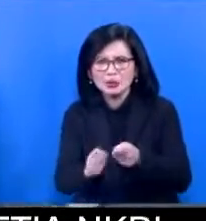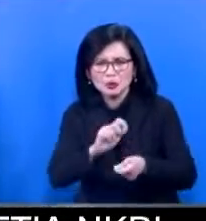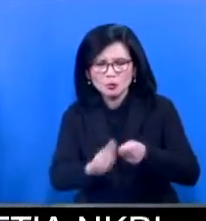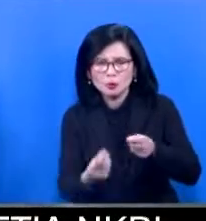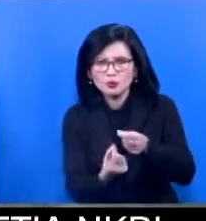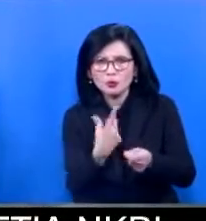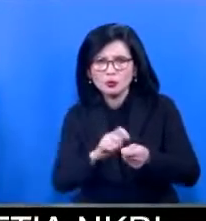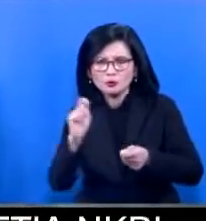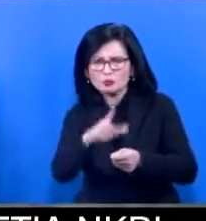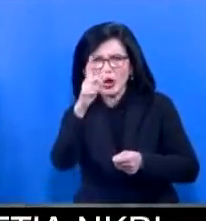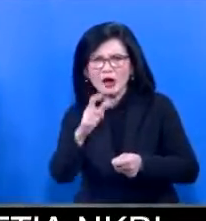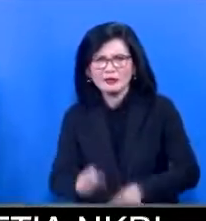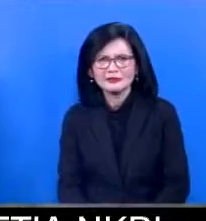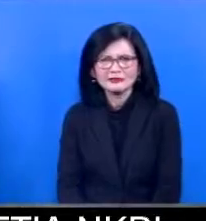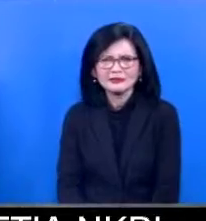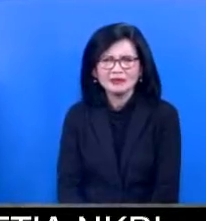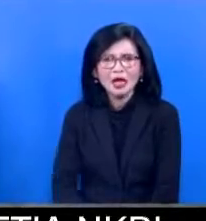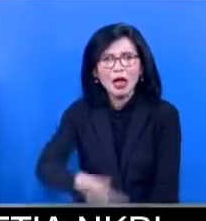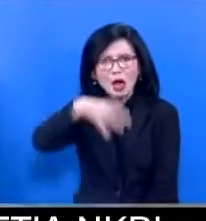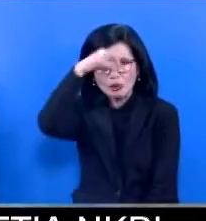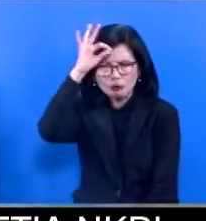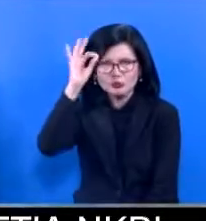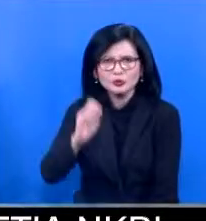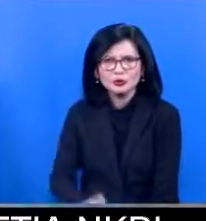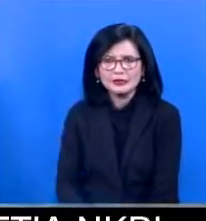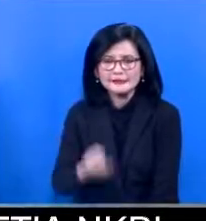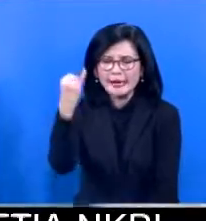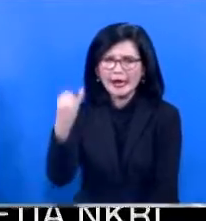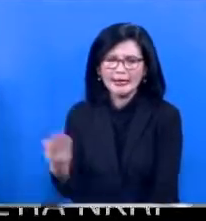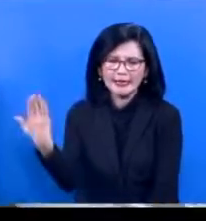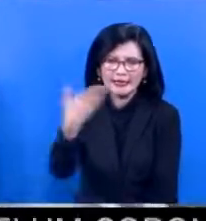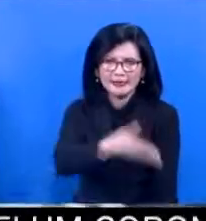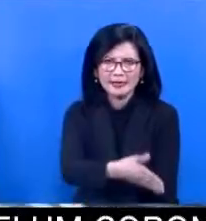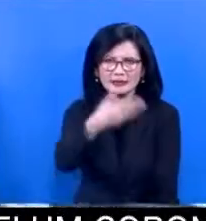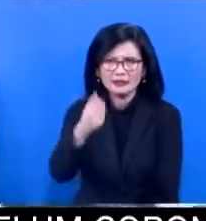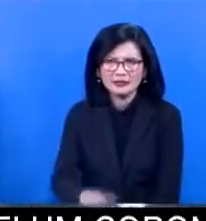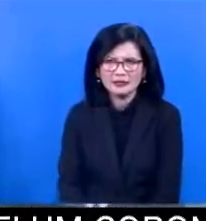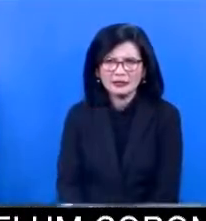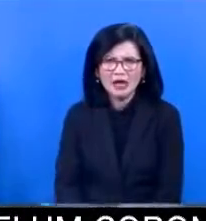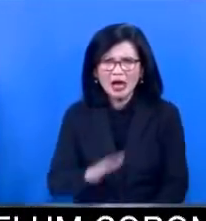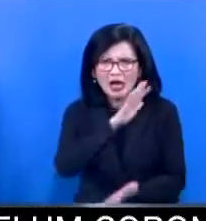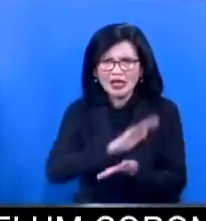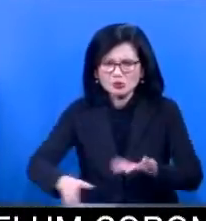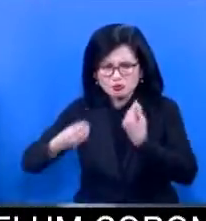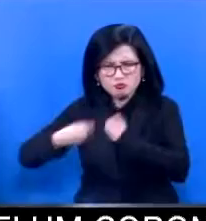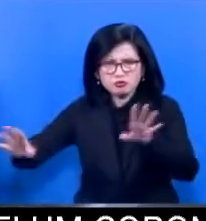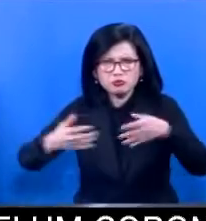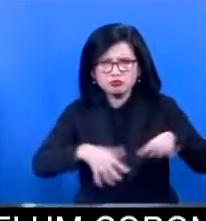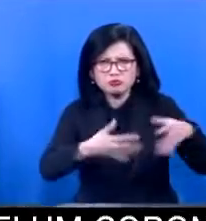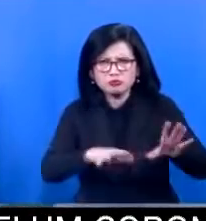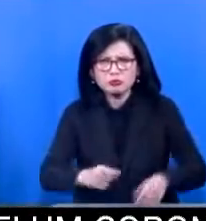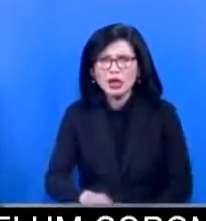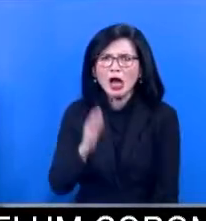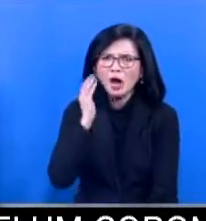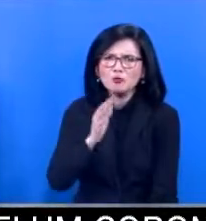petasan karena meresahkan personil Polsek airjoman dan Satlantas Polres Asahan langsung membubarkan kerumunan hingga